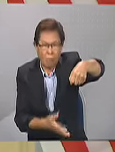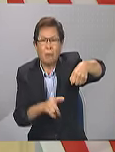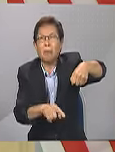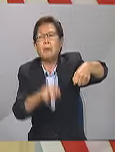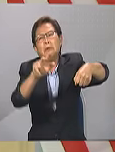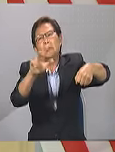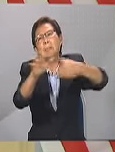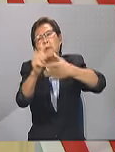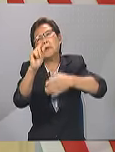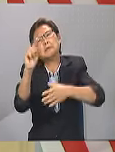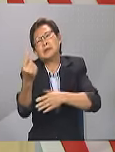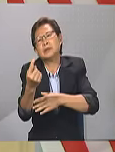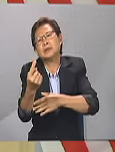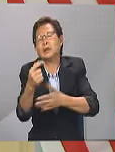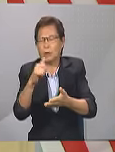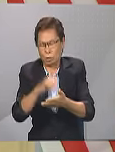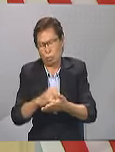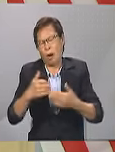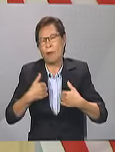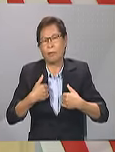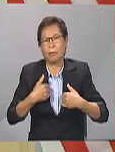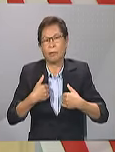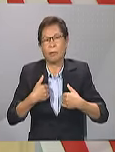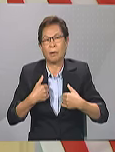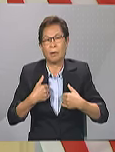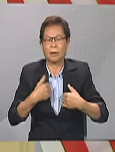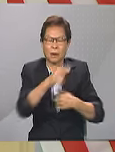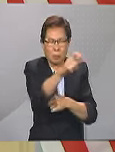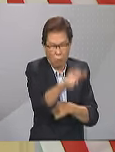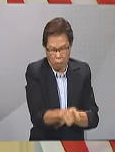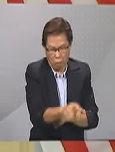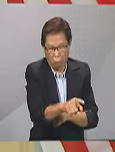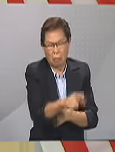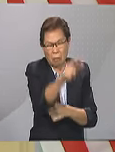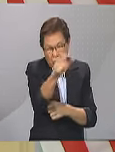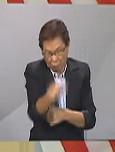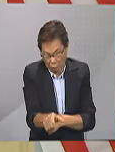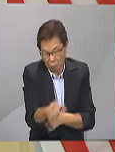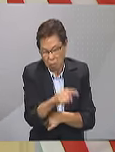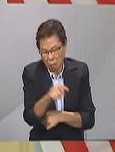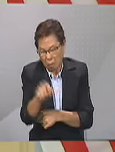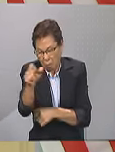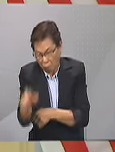35 ringgit saja itu ada beberapa individu tertentu yang membuat